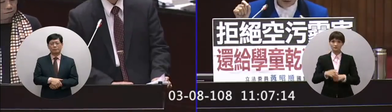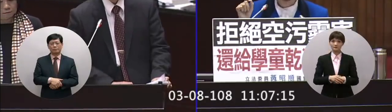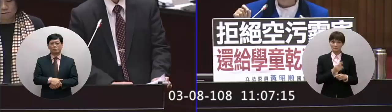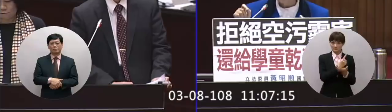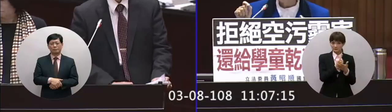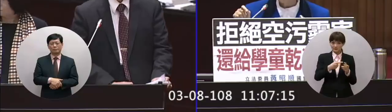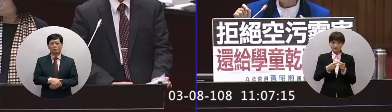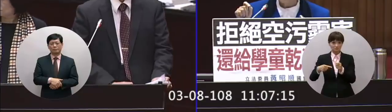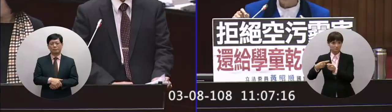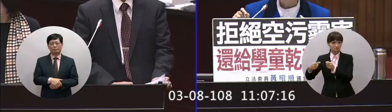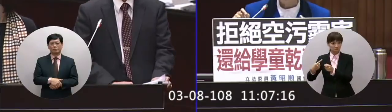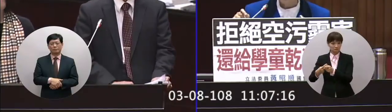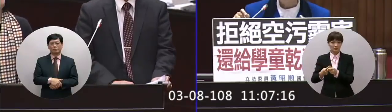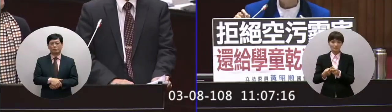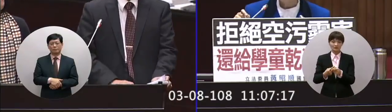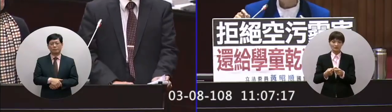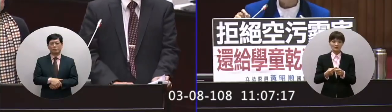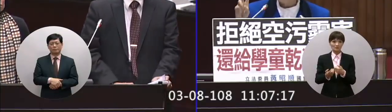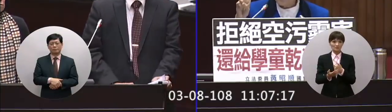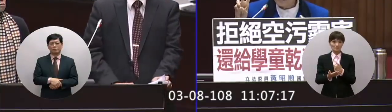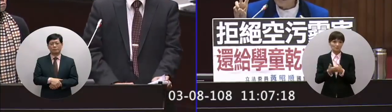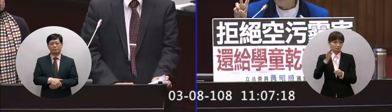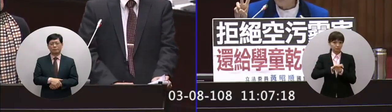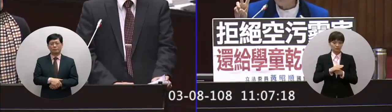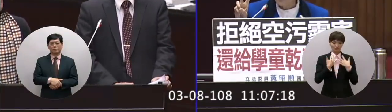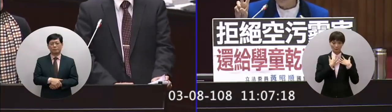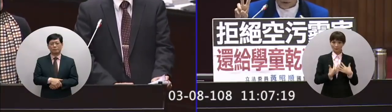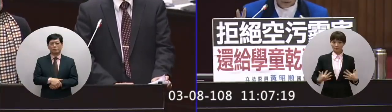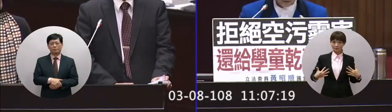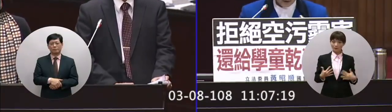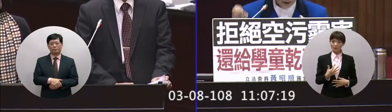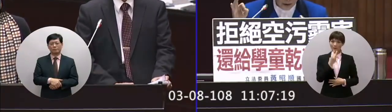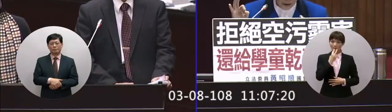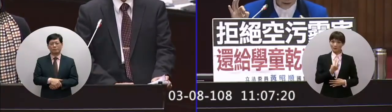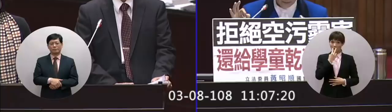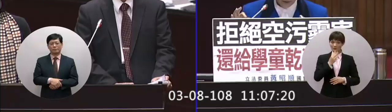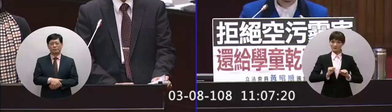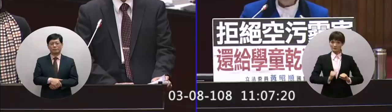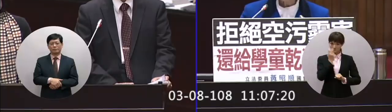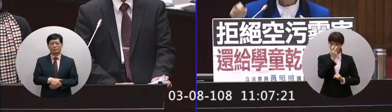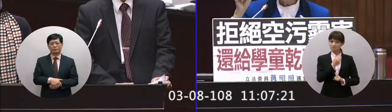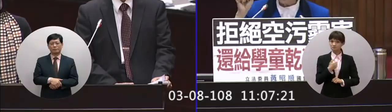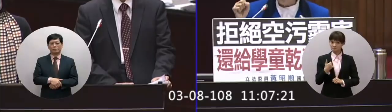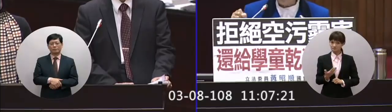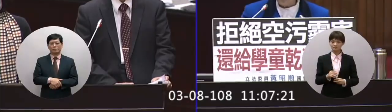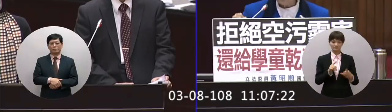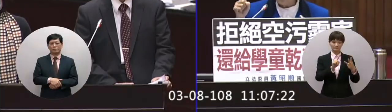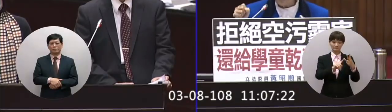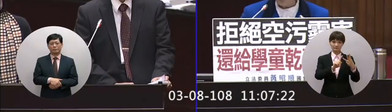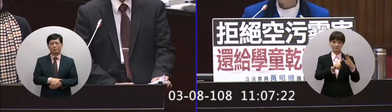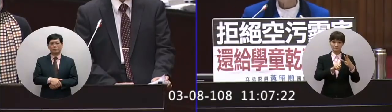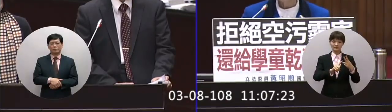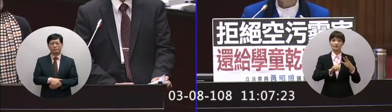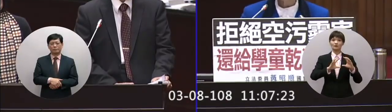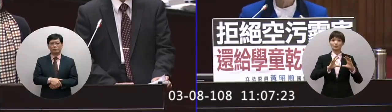年都能够实施肺部的健康检查？那是第二个本席的要求。第三个，就是我们国